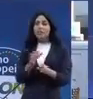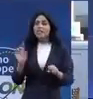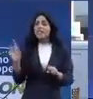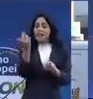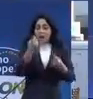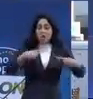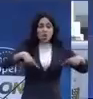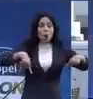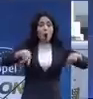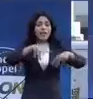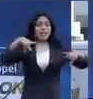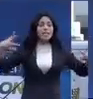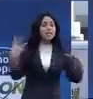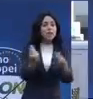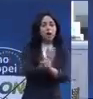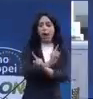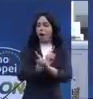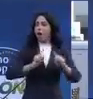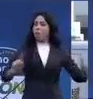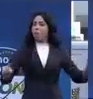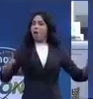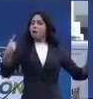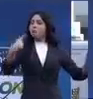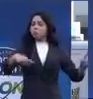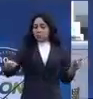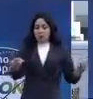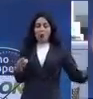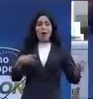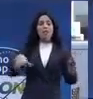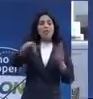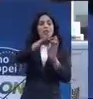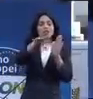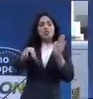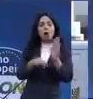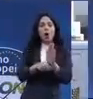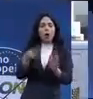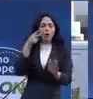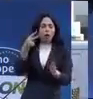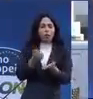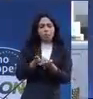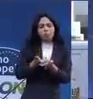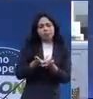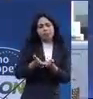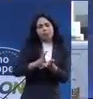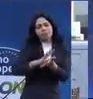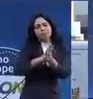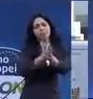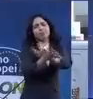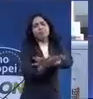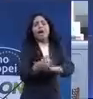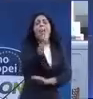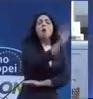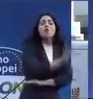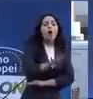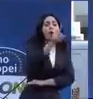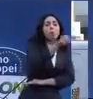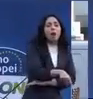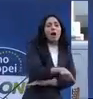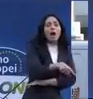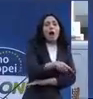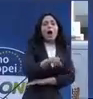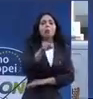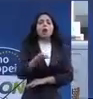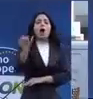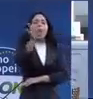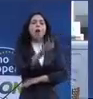siamo insieme questo frangente della storia vedrà sbriciolarsi prima l'Europa e dopo l'Europa verrà vedrà